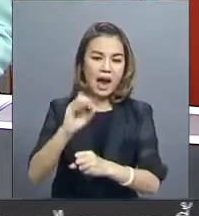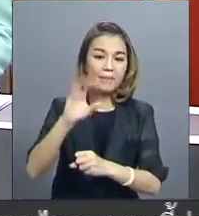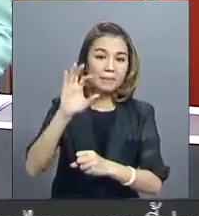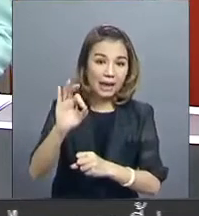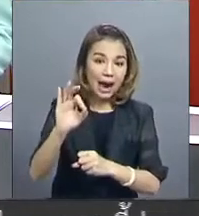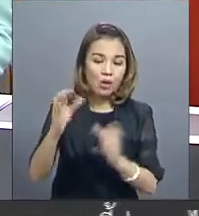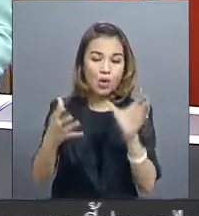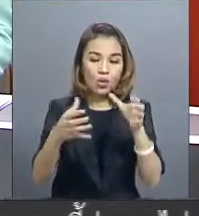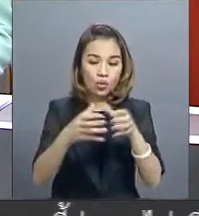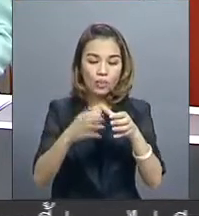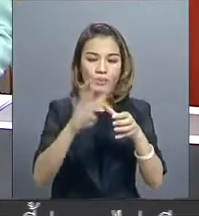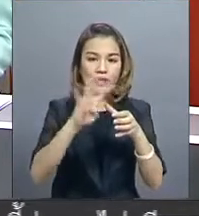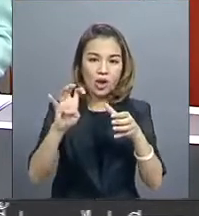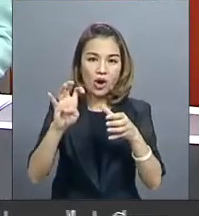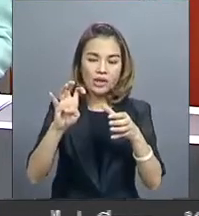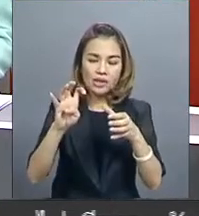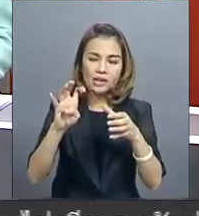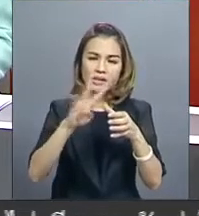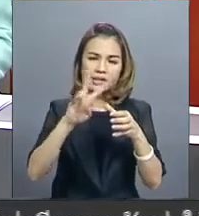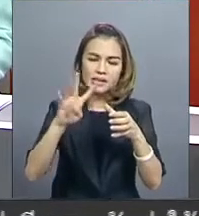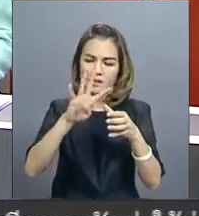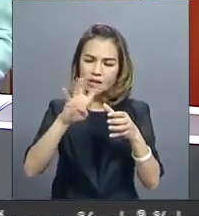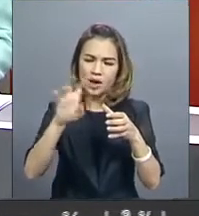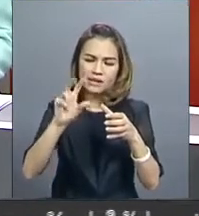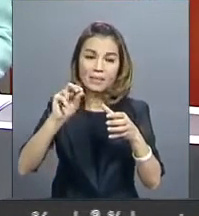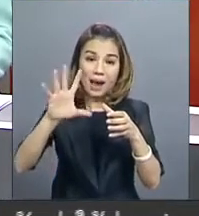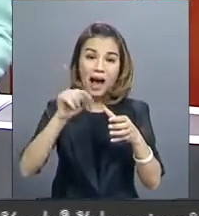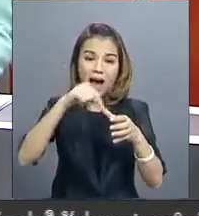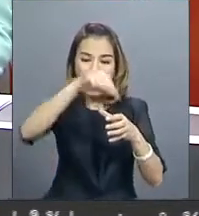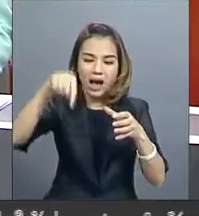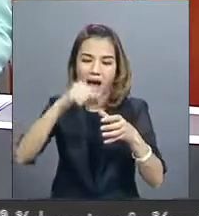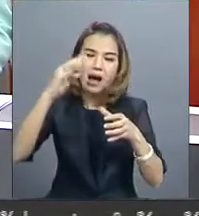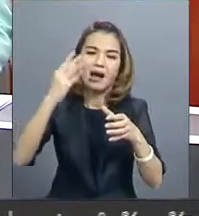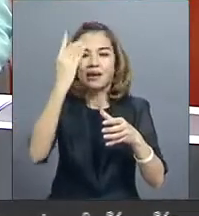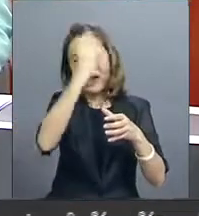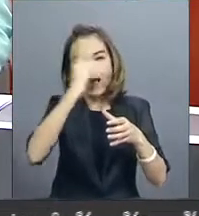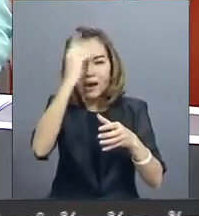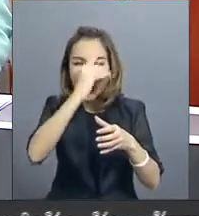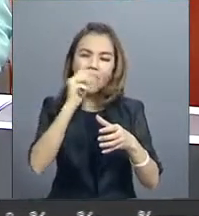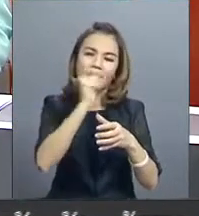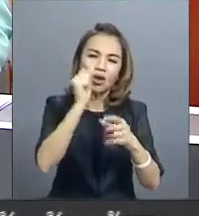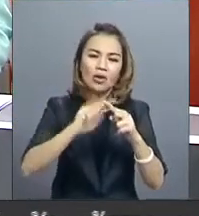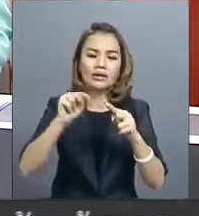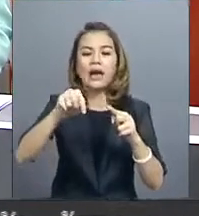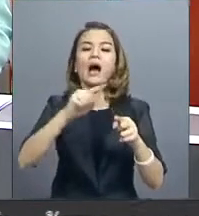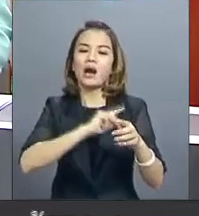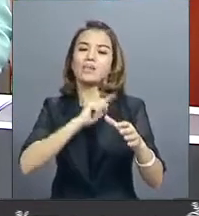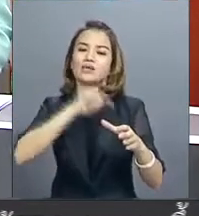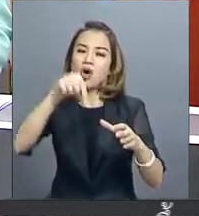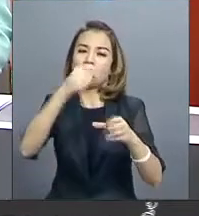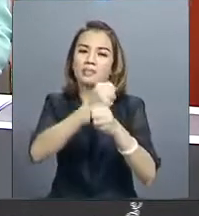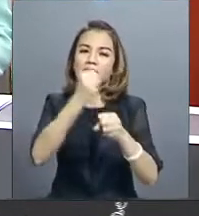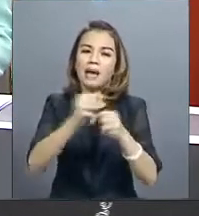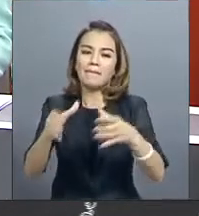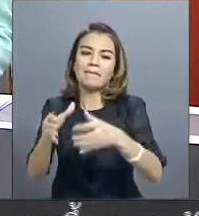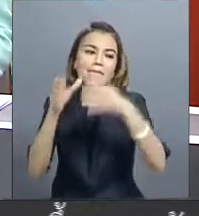น435นายค่ะซึ่งก็ถือว่าเป็นหน่วยทหารที่มีดารานักแสดงแล้วก็บุคคลที่มีชื่อเสียงหมุนเวียนเข้าทำหน้าที่รับใช้ประเทศชาติกันแล้ว